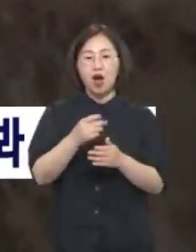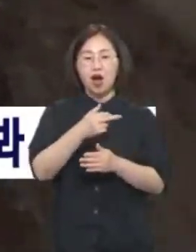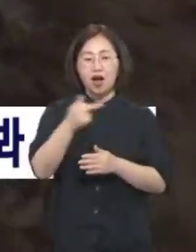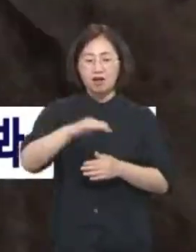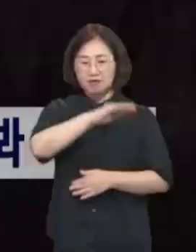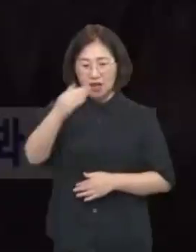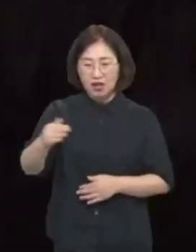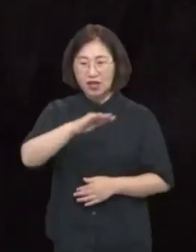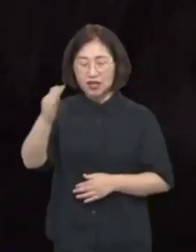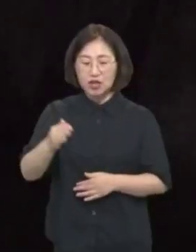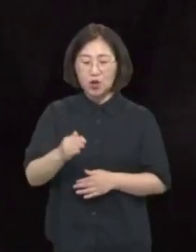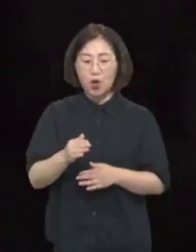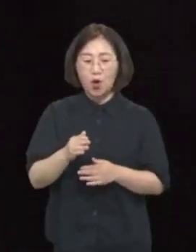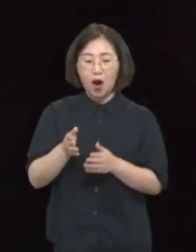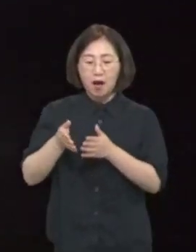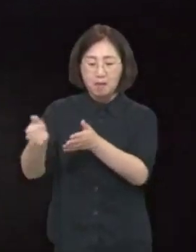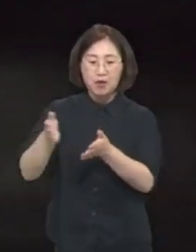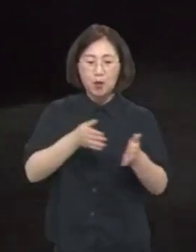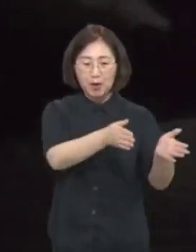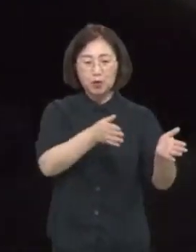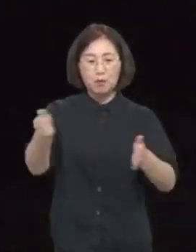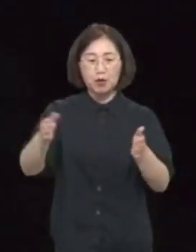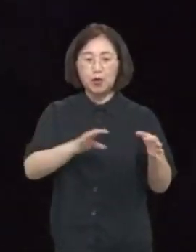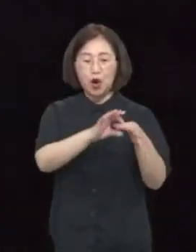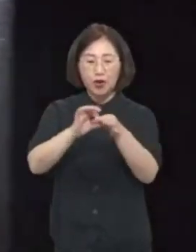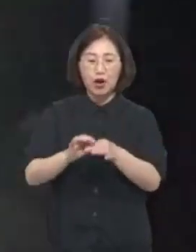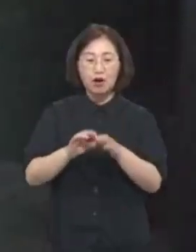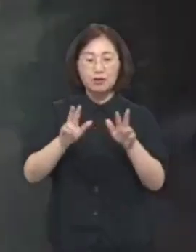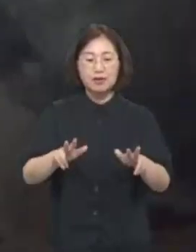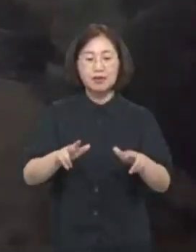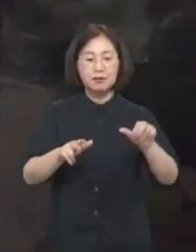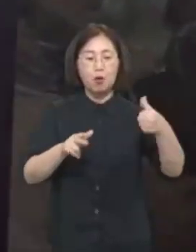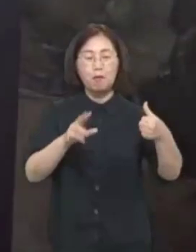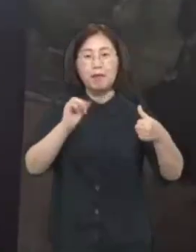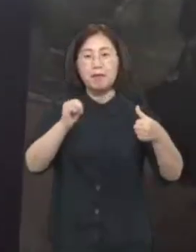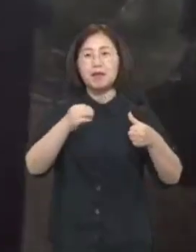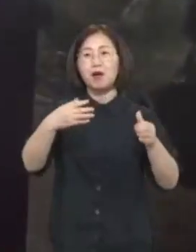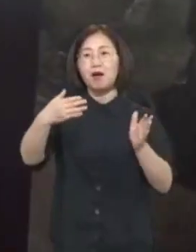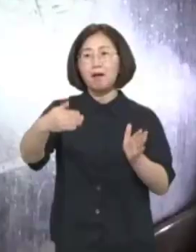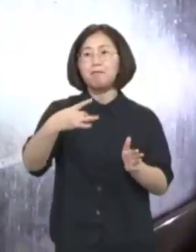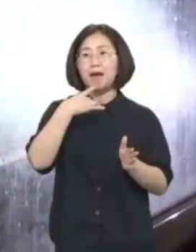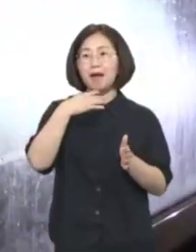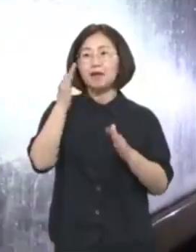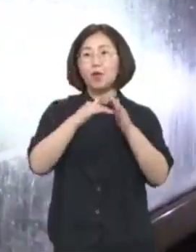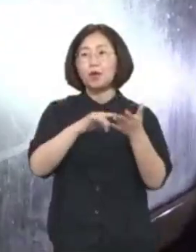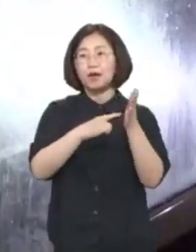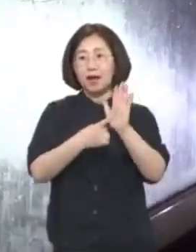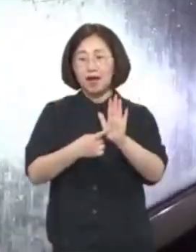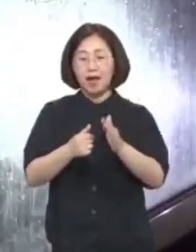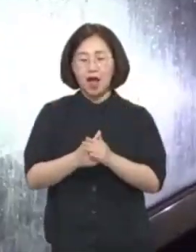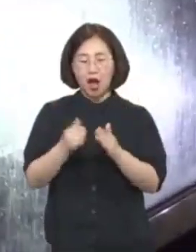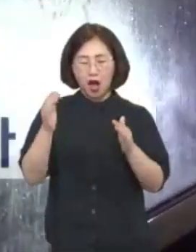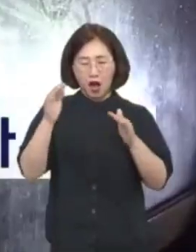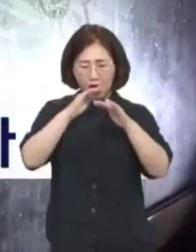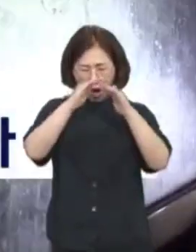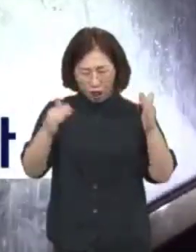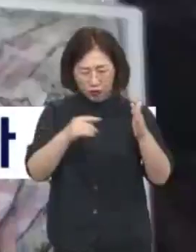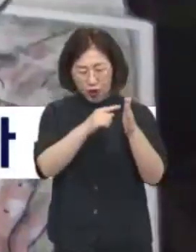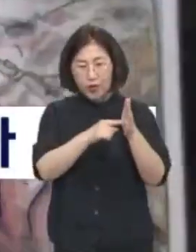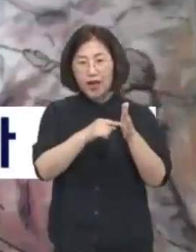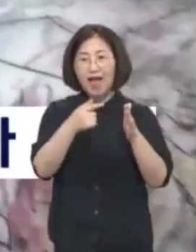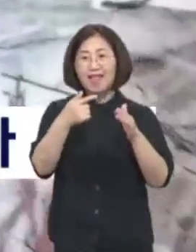중심으로 미로처럼 연결됐는데 현재 500m만 공개되고 있습니다. 어두운 동굴 벽면에서 찾은 대구란